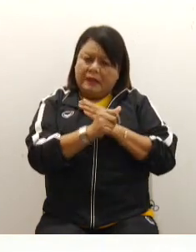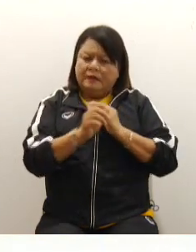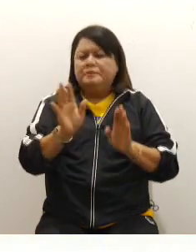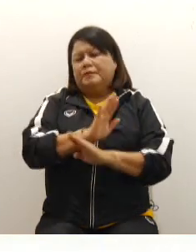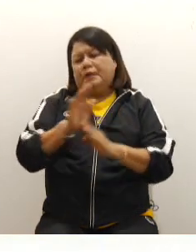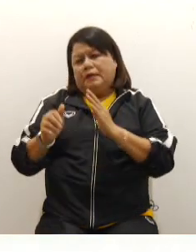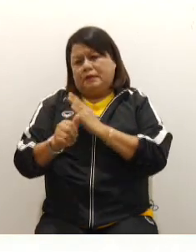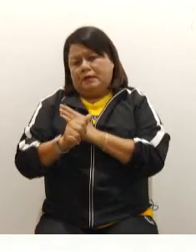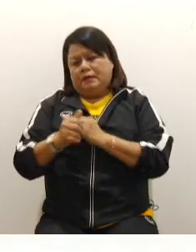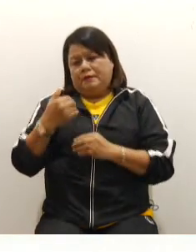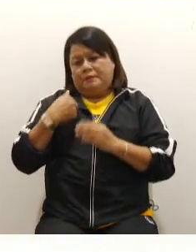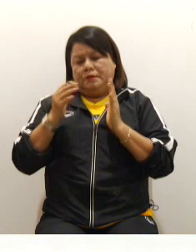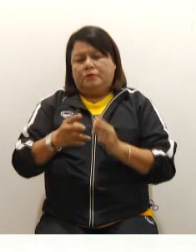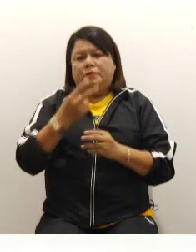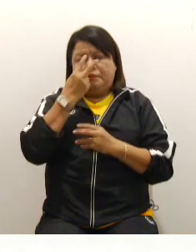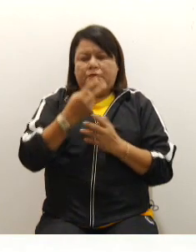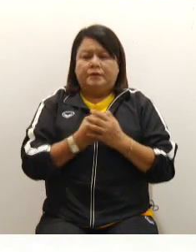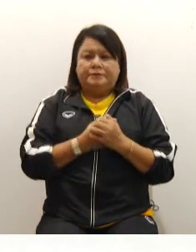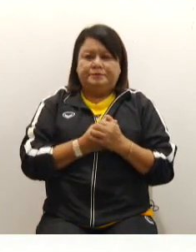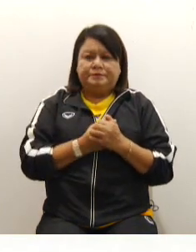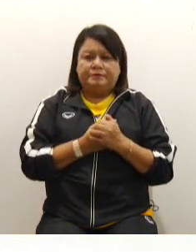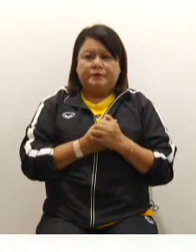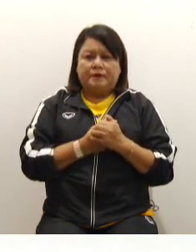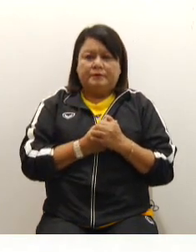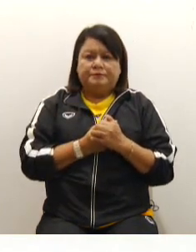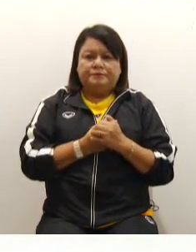นนึงอ่ะที่เขาเคยพูดไว้นะคะว่า